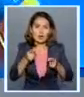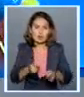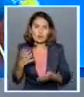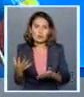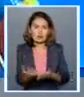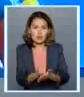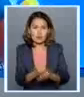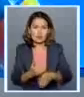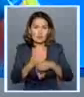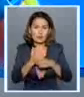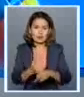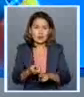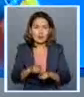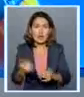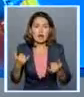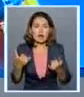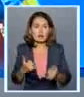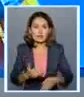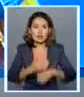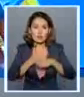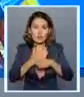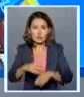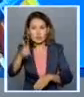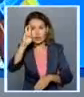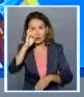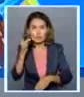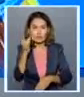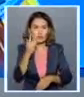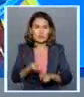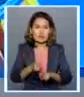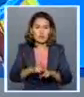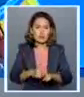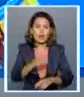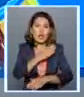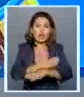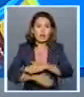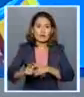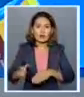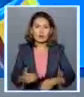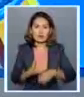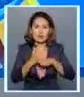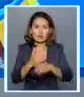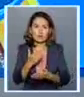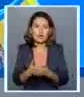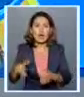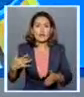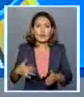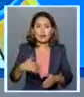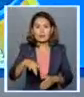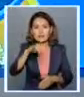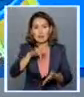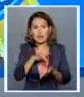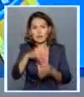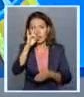артық еңбекке араласқысы келеді. Мұндай адамдарды өмірге деген құштарлығы алға сүйреп, тағдыр тәлкегіне мойымауды үйретті. Мәселен, Тараздағы